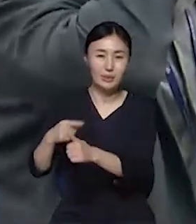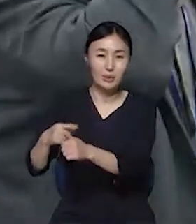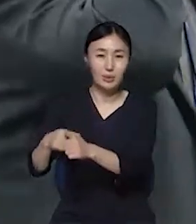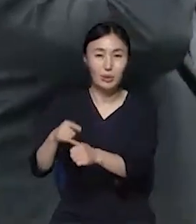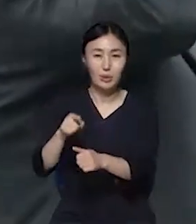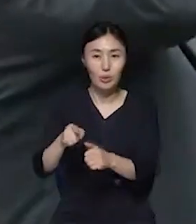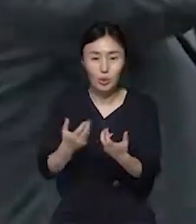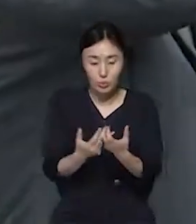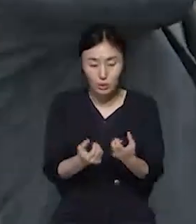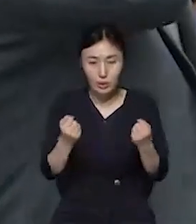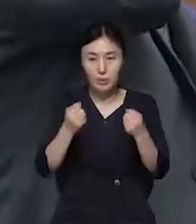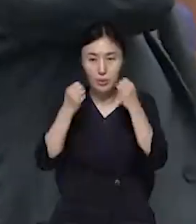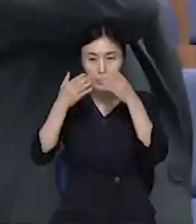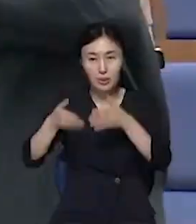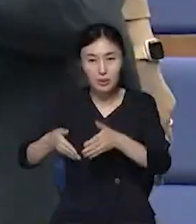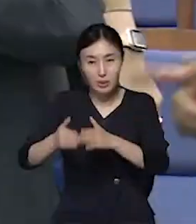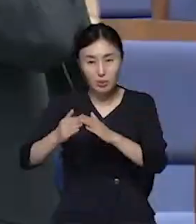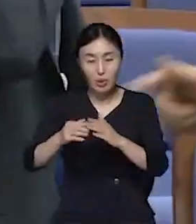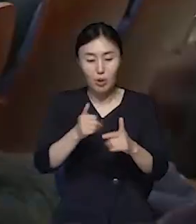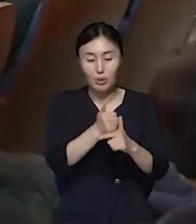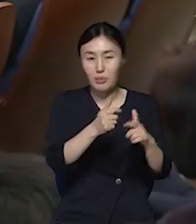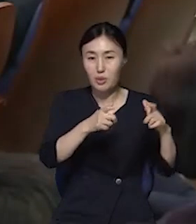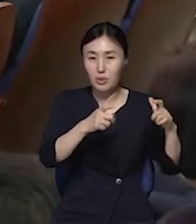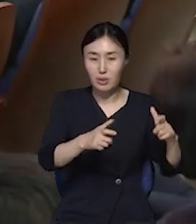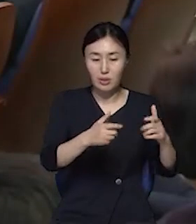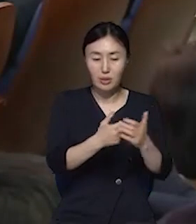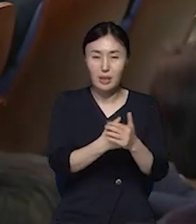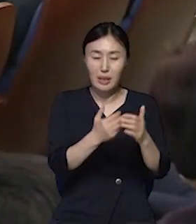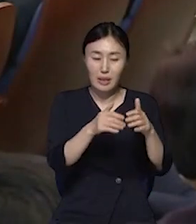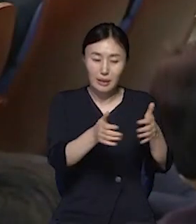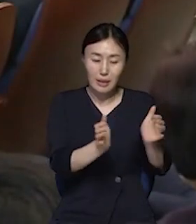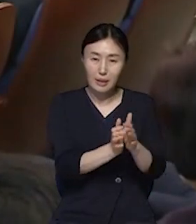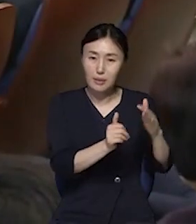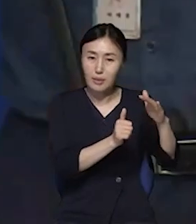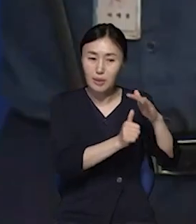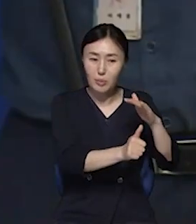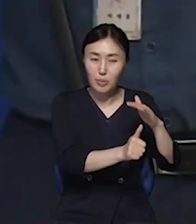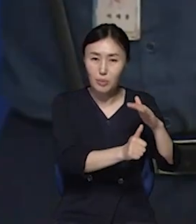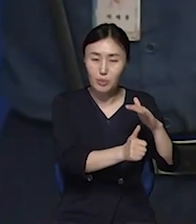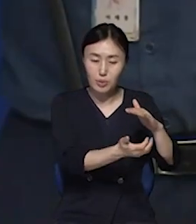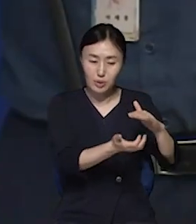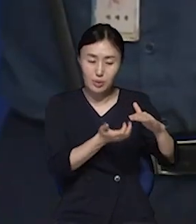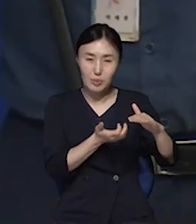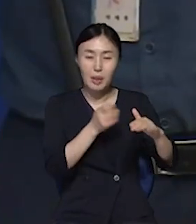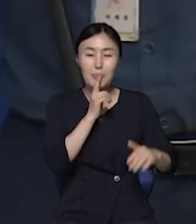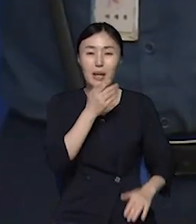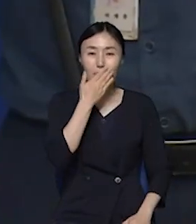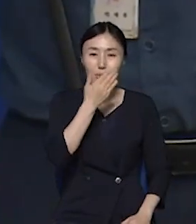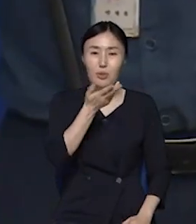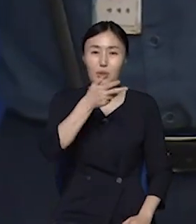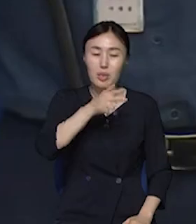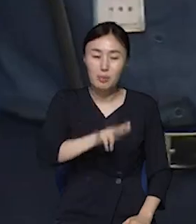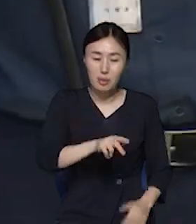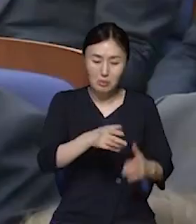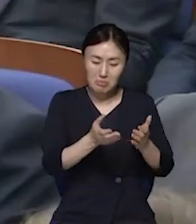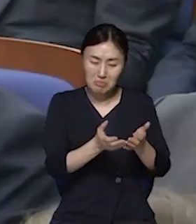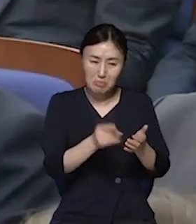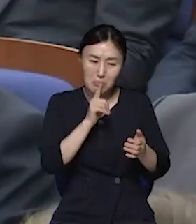이어 분당이나 창당은 호남 지역에서 당대표 지지가 낮은 시기면 나오는 이야기로 찻잔 속의 태풍에